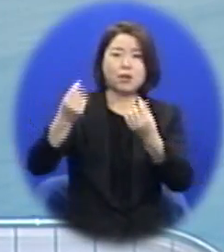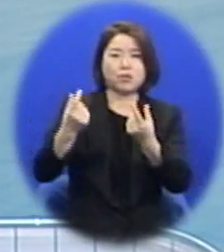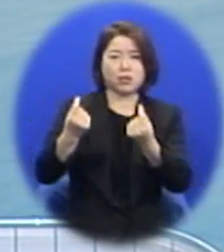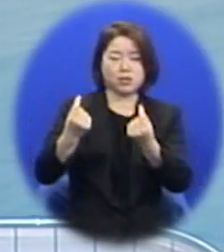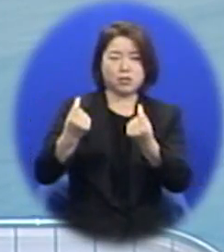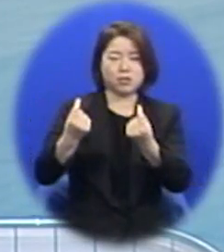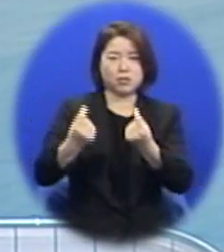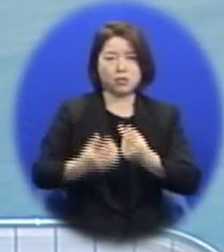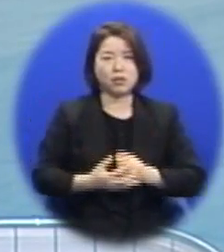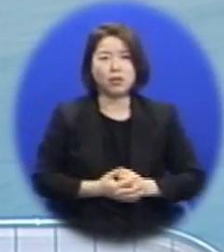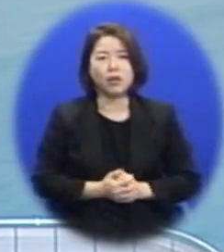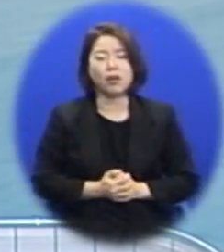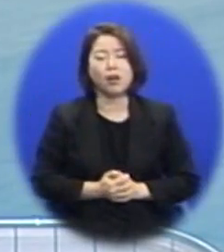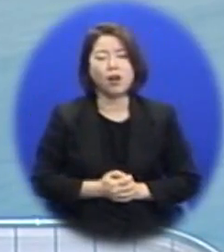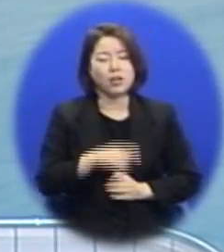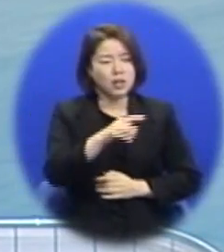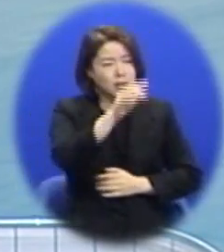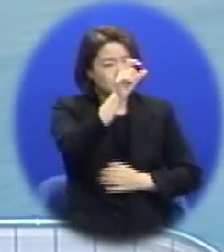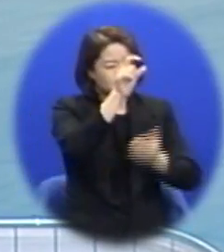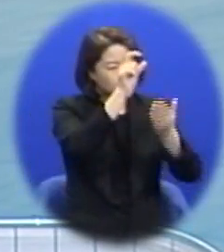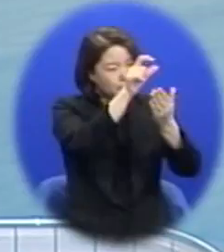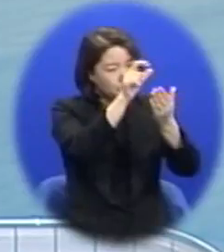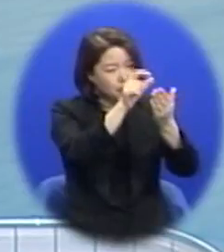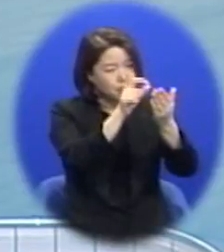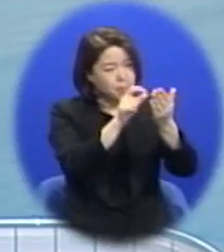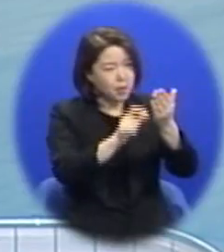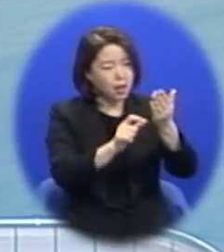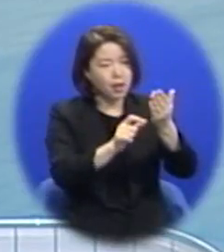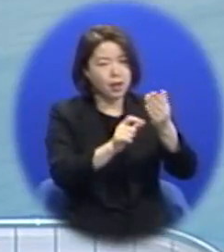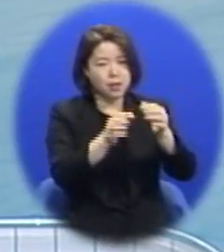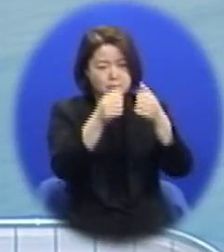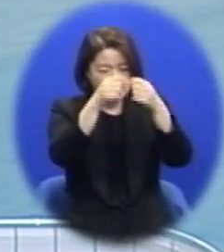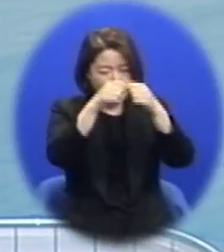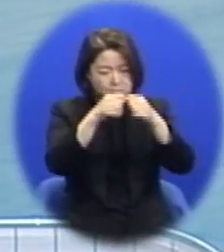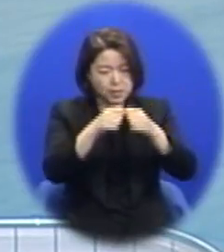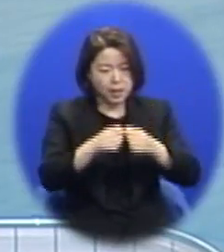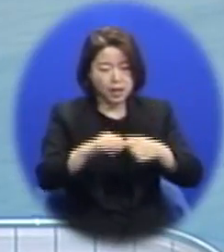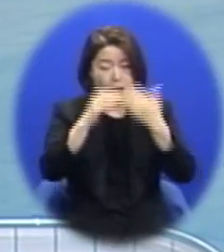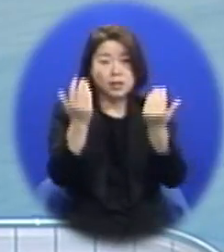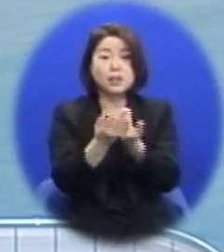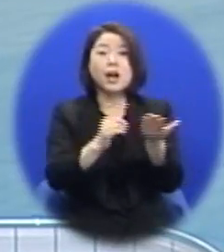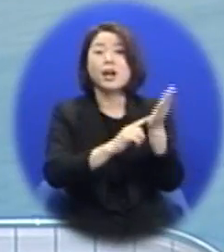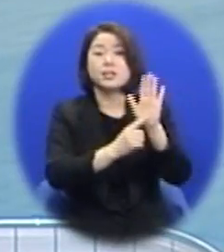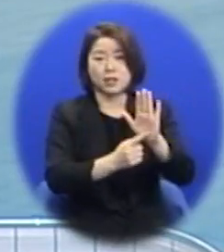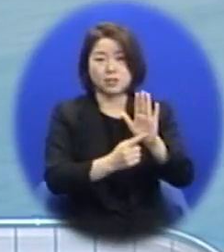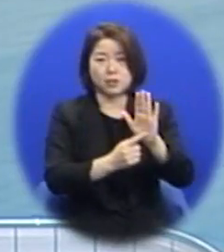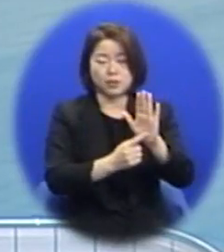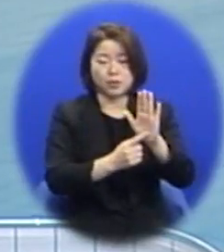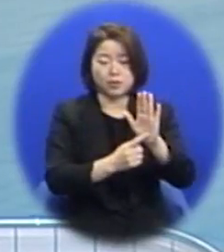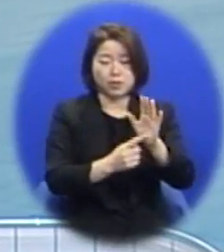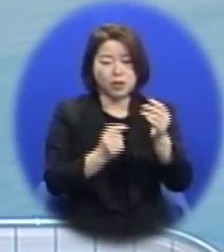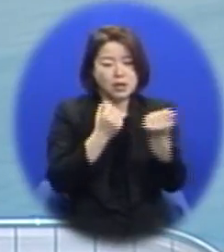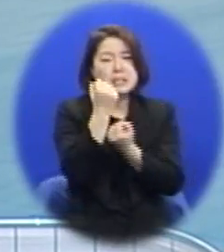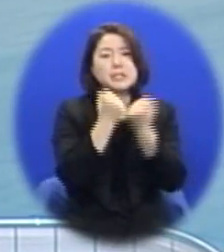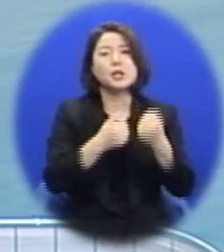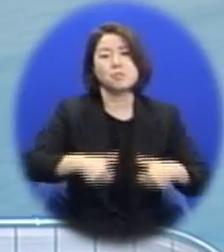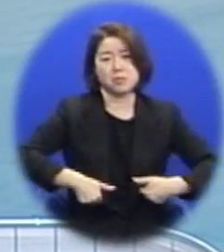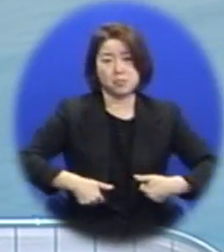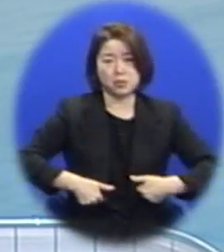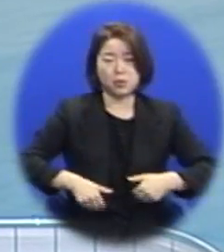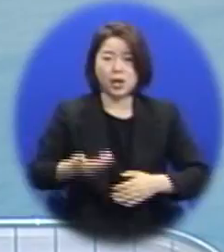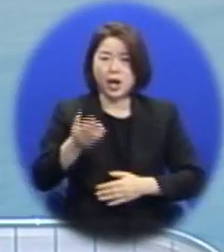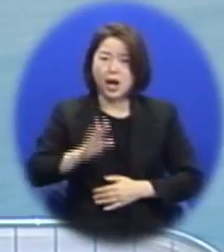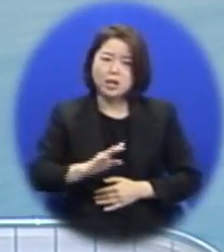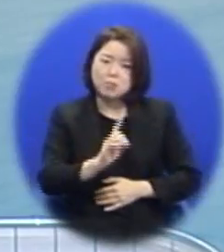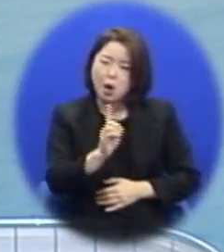여러분, 이 하나하나의 묘사는 다 상징입니다. 해석이 필요한 거죠. 그러나 어떤